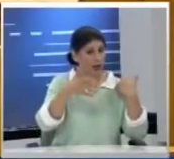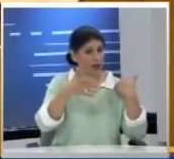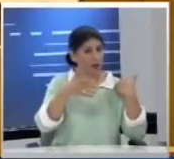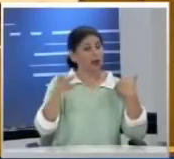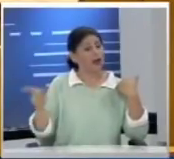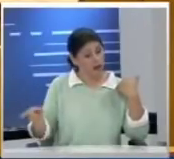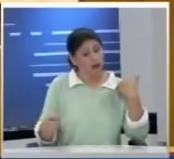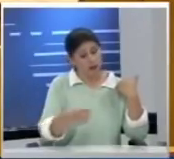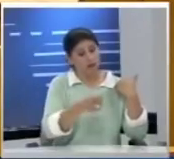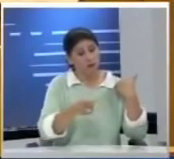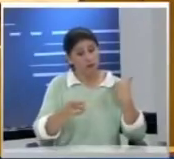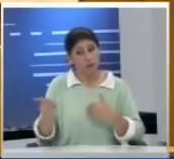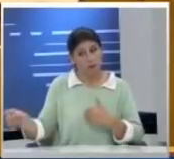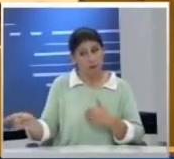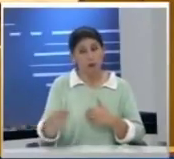ρεμβασισμού.